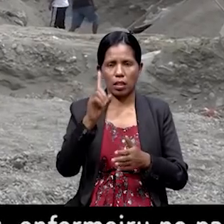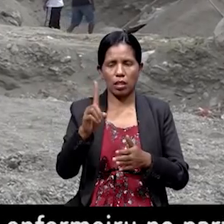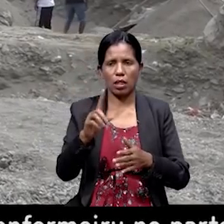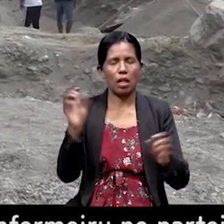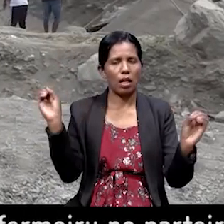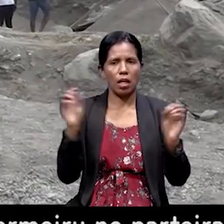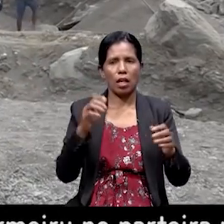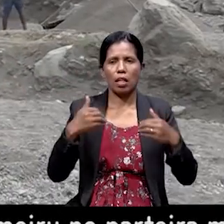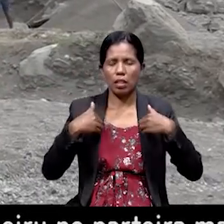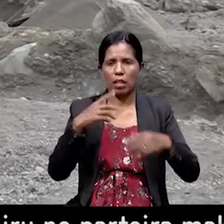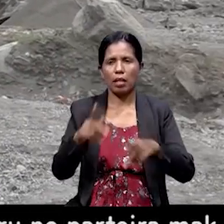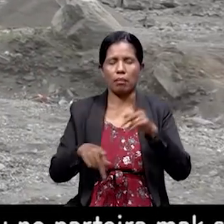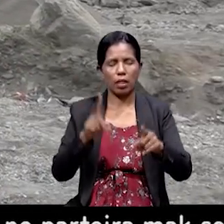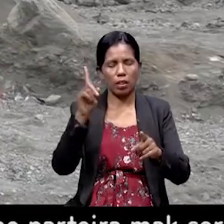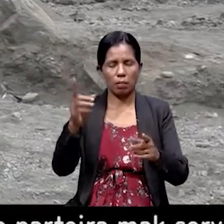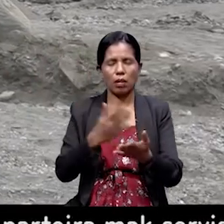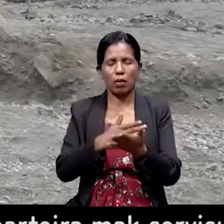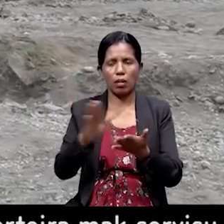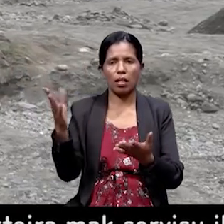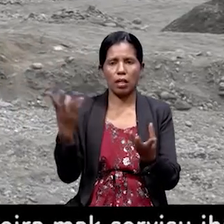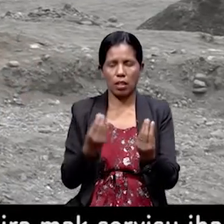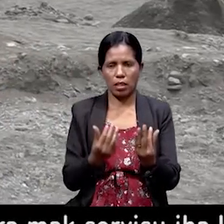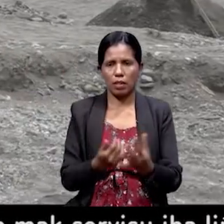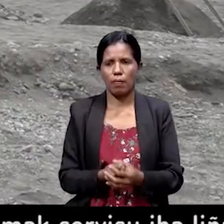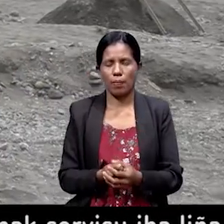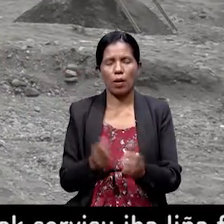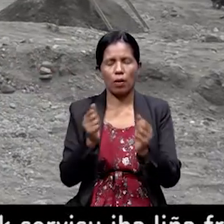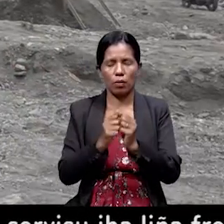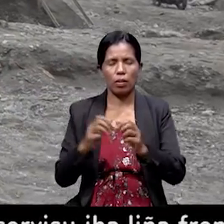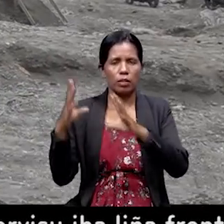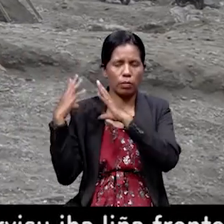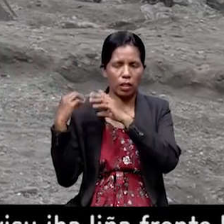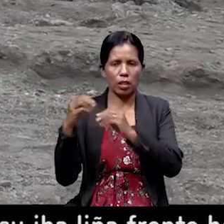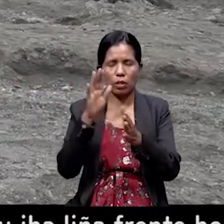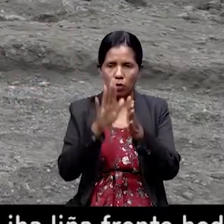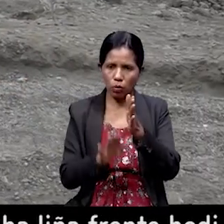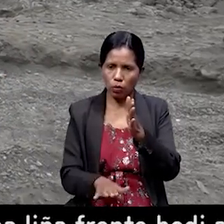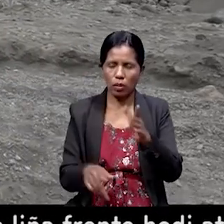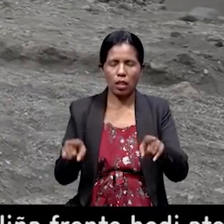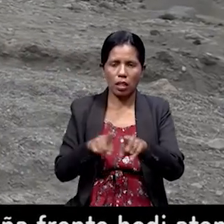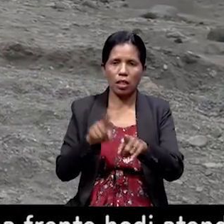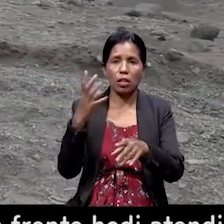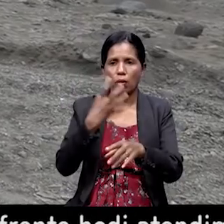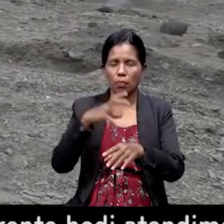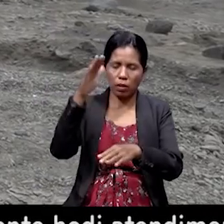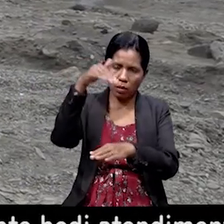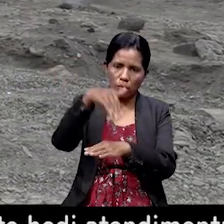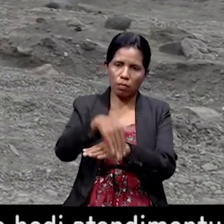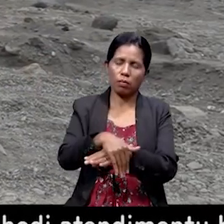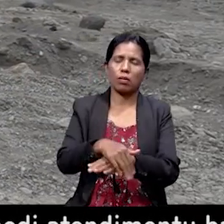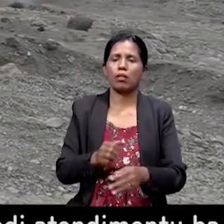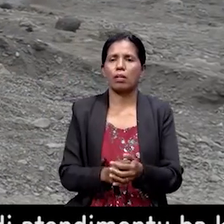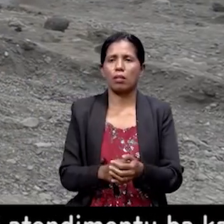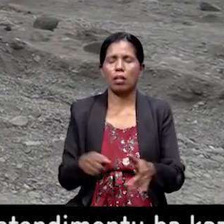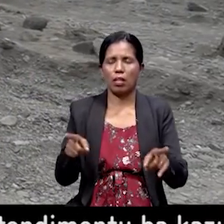ema ida mai sosara hene. Ho esperanza ha umut, hanesang lor matang, bemonu iha tempu nakaras,